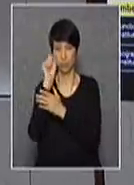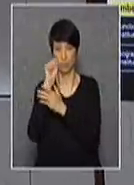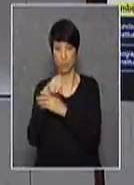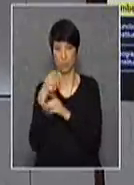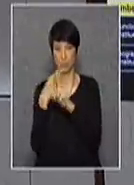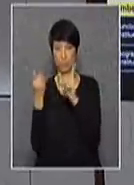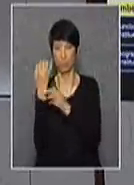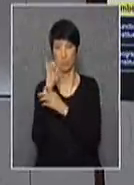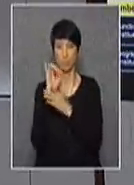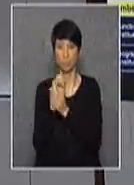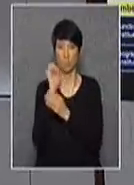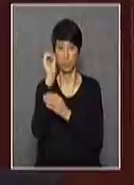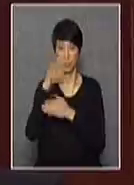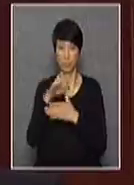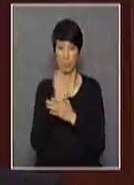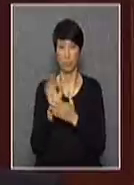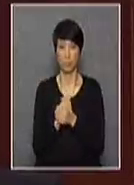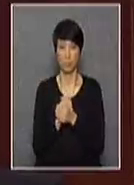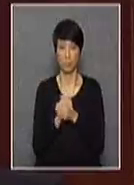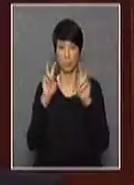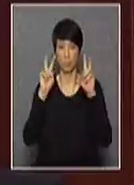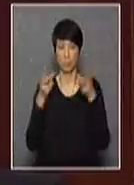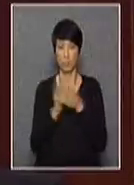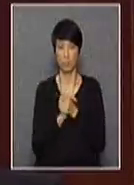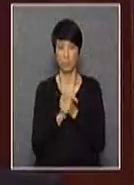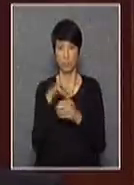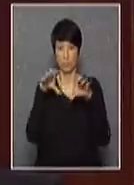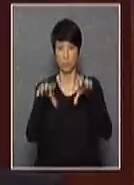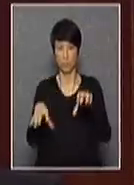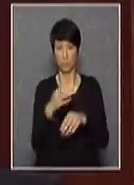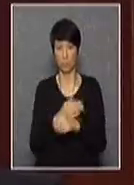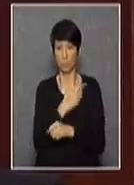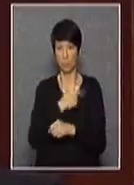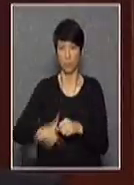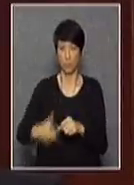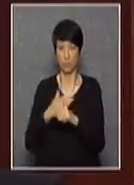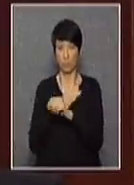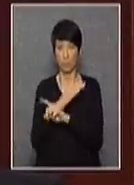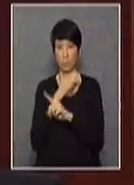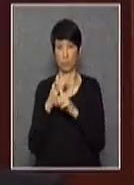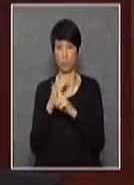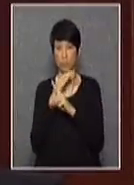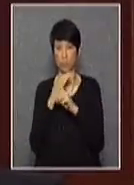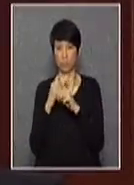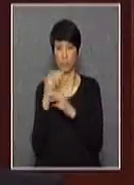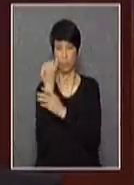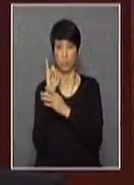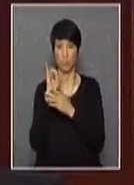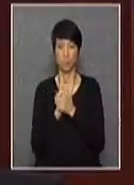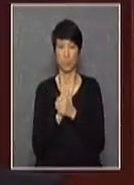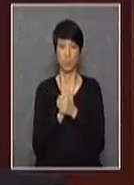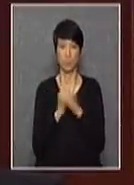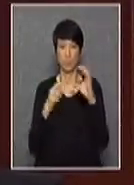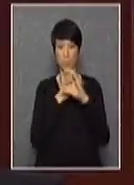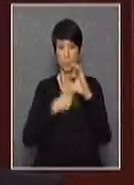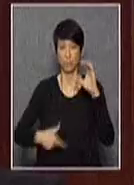贊成，11位反對，沒人棄權。議題未獲得兩部分在席委員分別以過半數贊成。我宣布修正案被否決。陳志全議員，請你